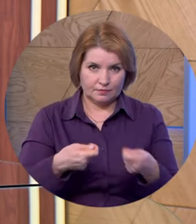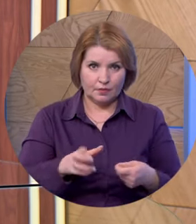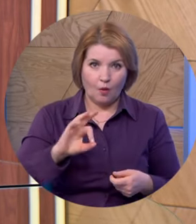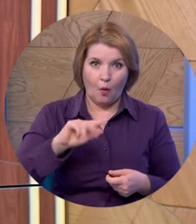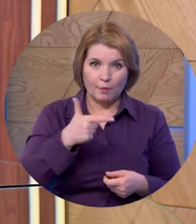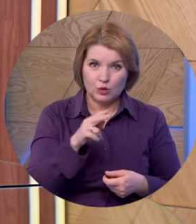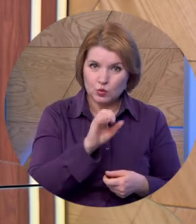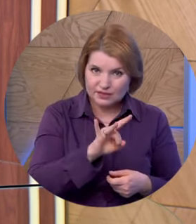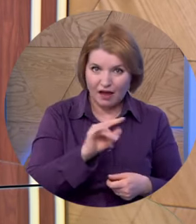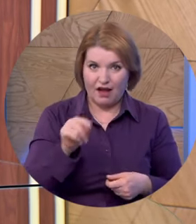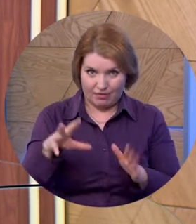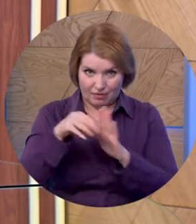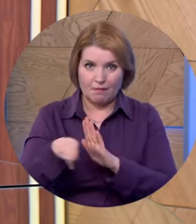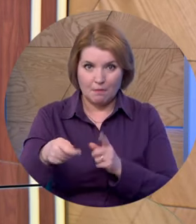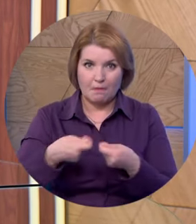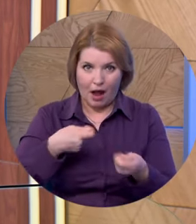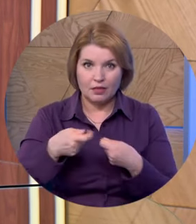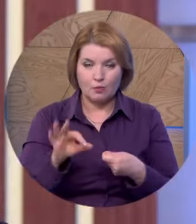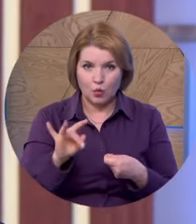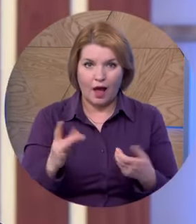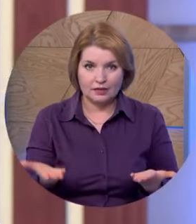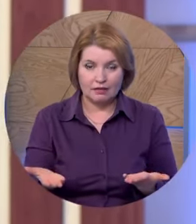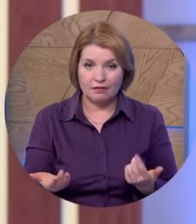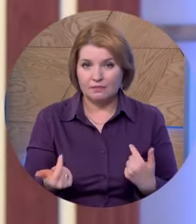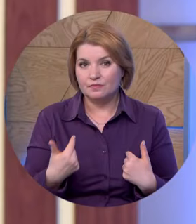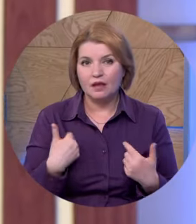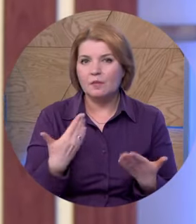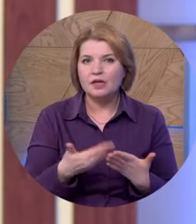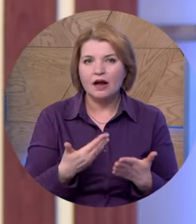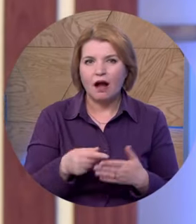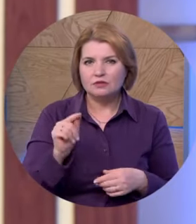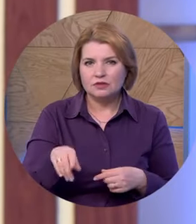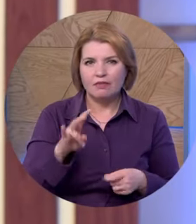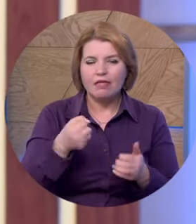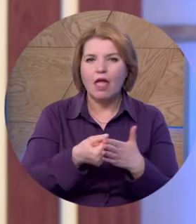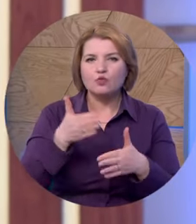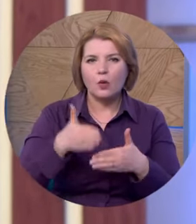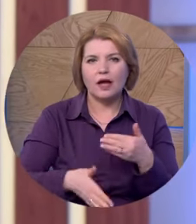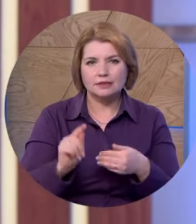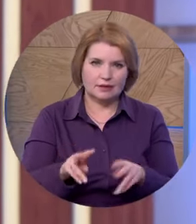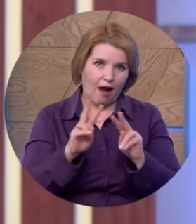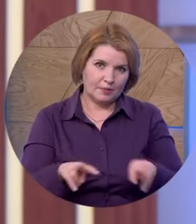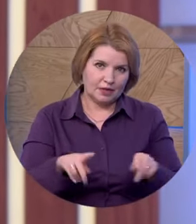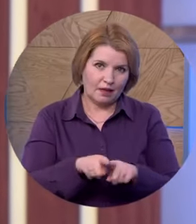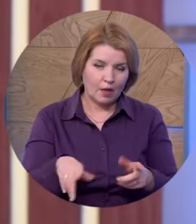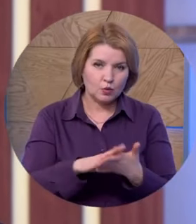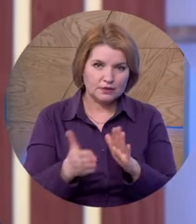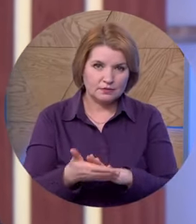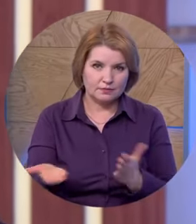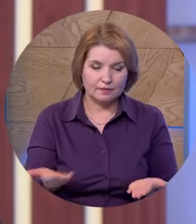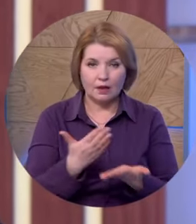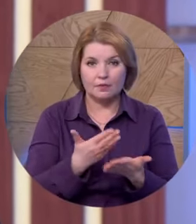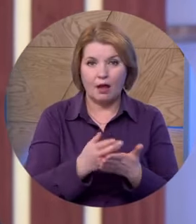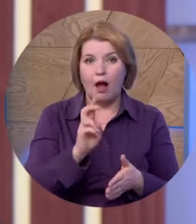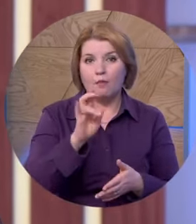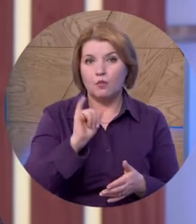Да, ну, мне не очень нравится вот импортная терминология, потому что мне кажется, что она не до конца определяет иногда ситуации. Да, так же, как, например, с термином буллинг.